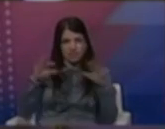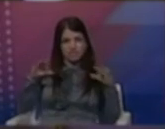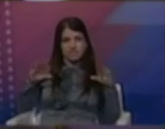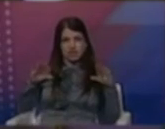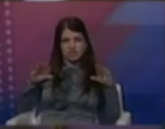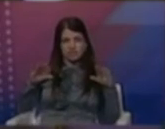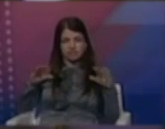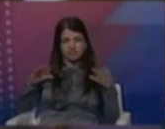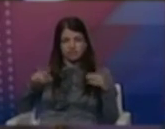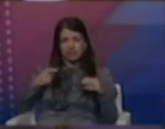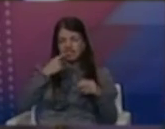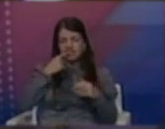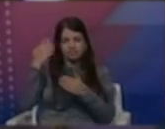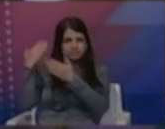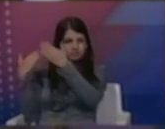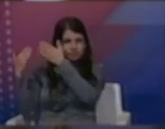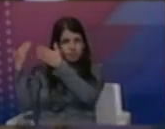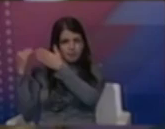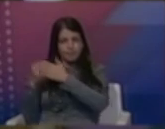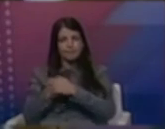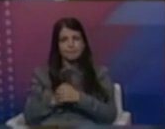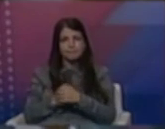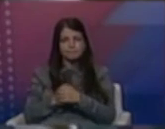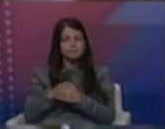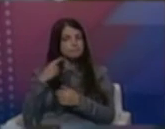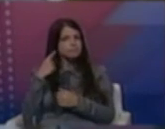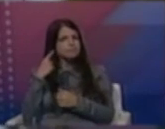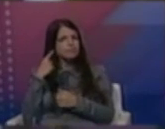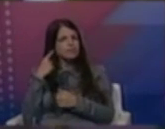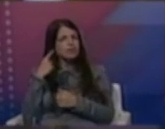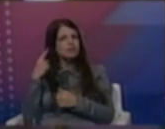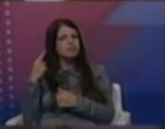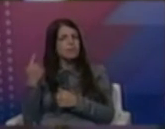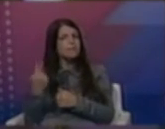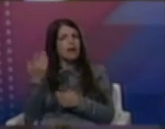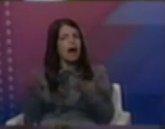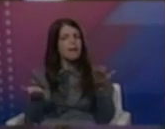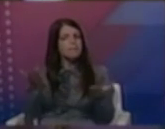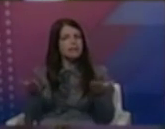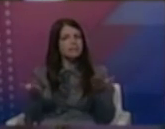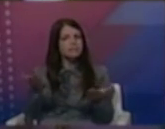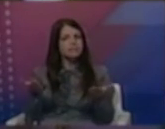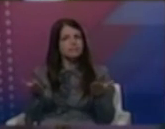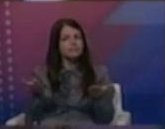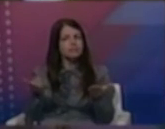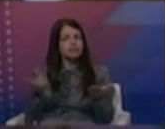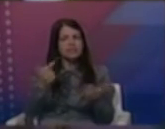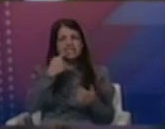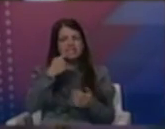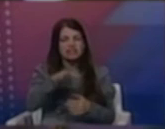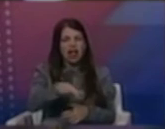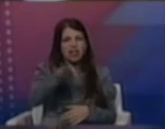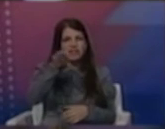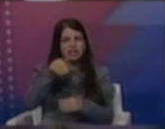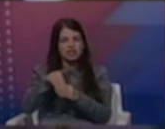ħielsa. Bismilli għadda, Sur President, smajna min iqabbel min-naħa l-oħra iż-żmien tal-għażla